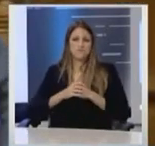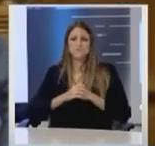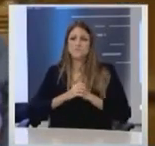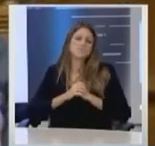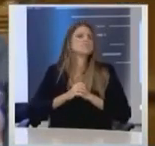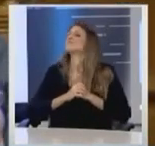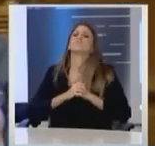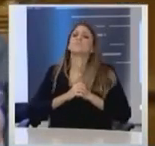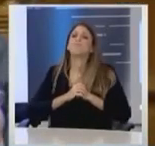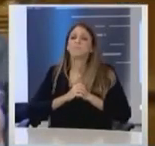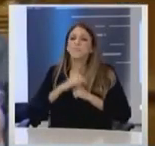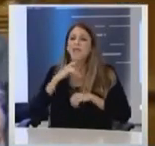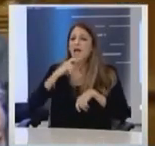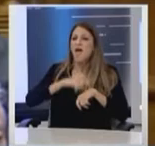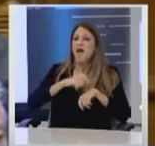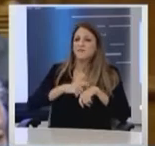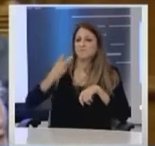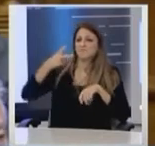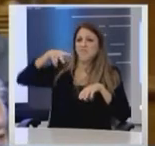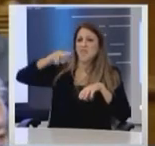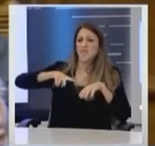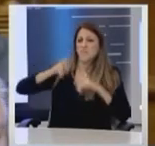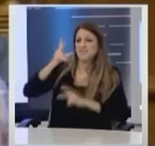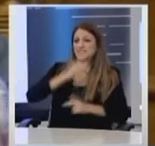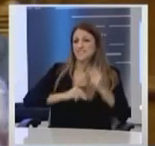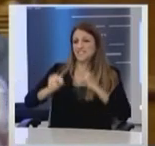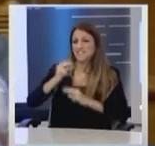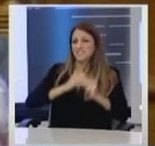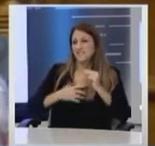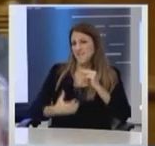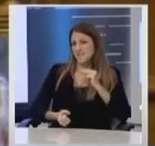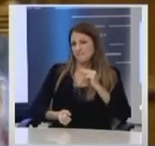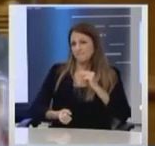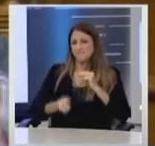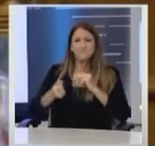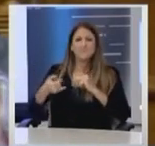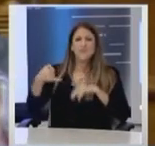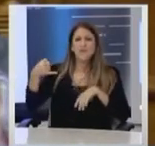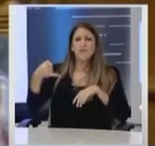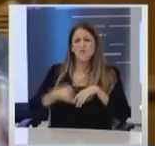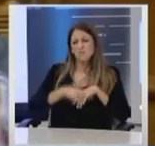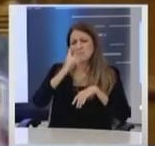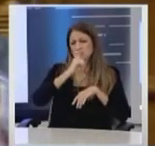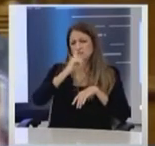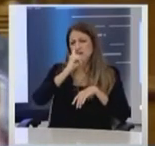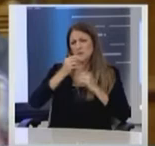Διεξάγεται λοιπόν εδώ και 2 μέρες μια συζήτηση στο πλαίσιο μιας βαθιάς υποκρισίας.